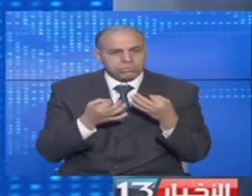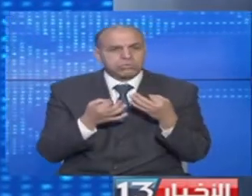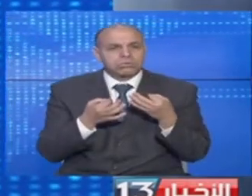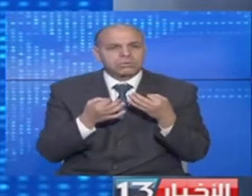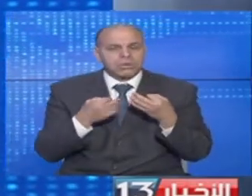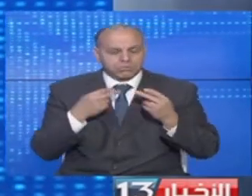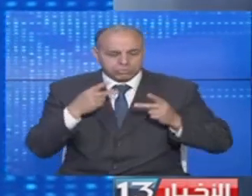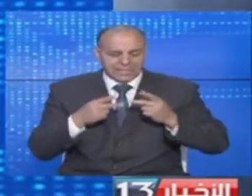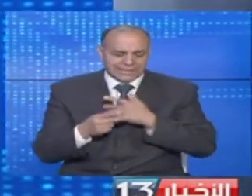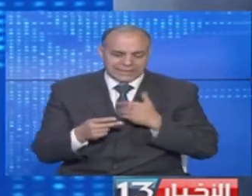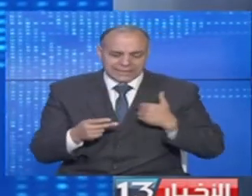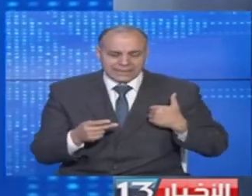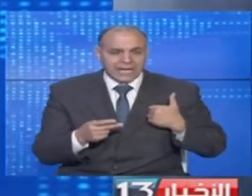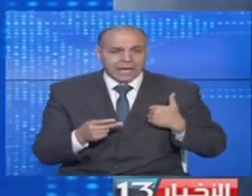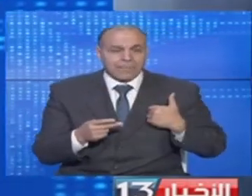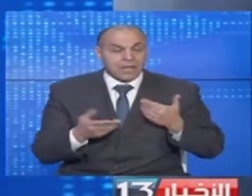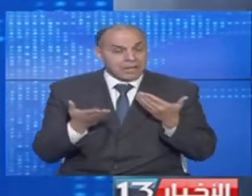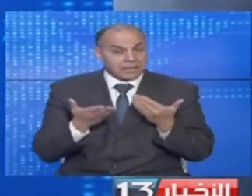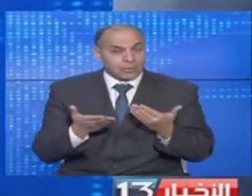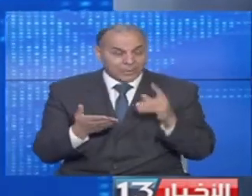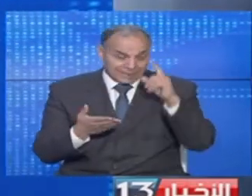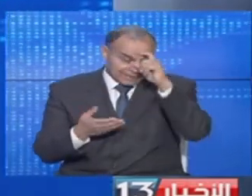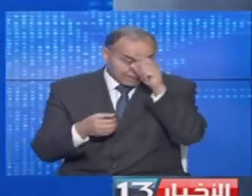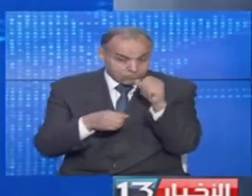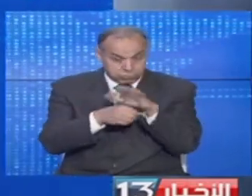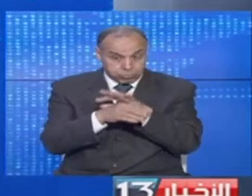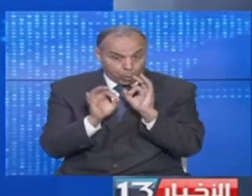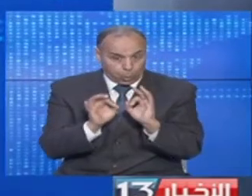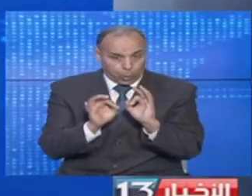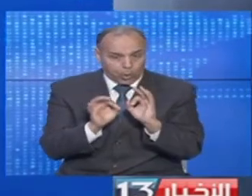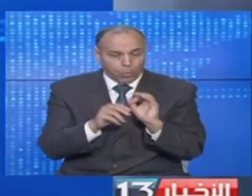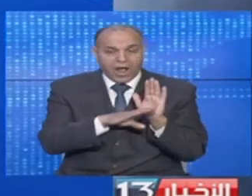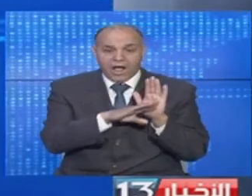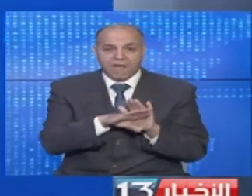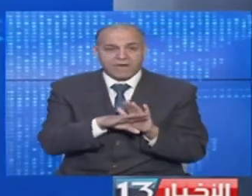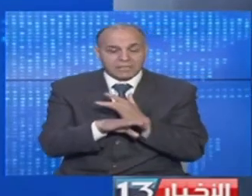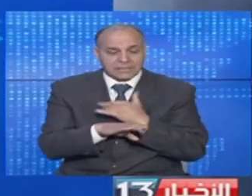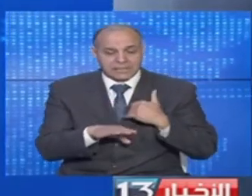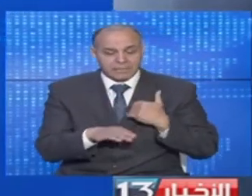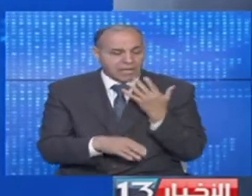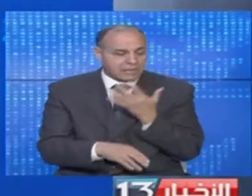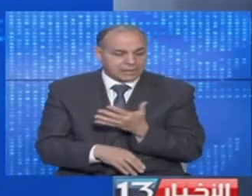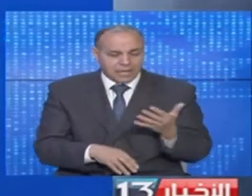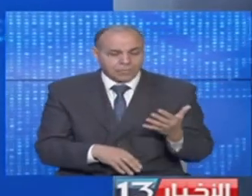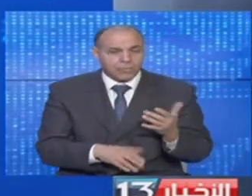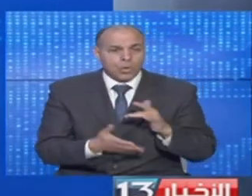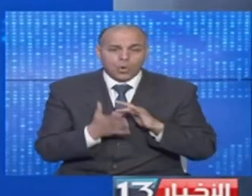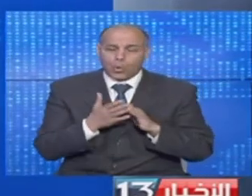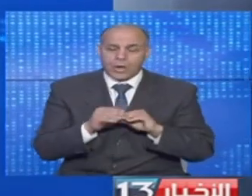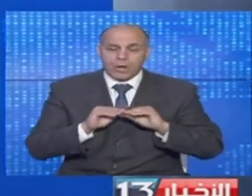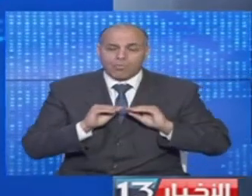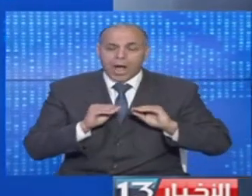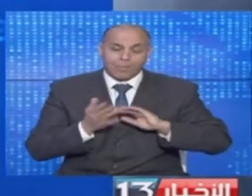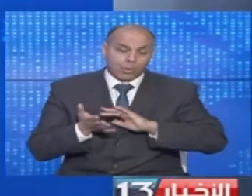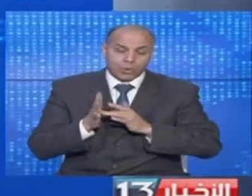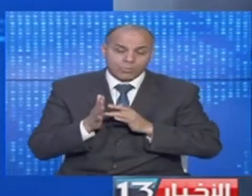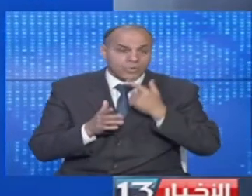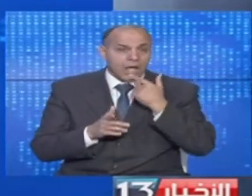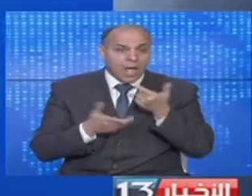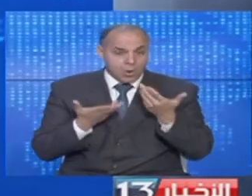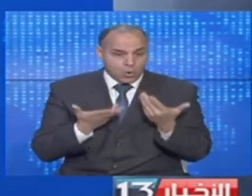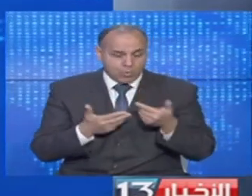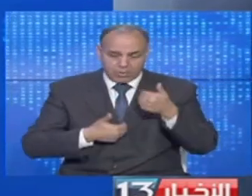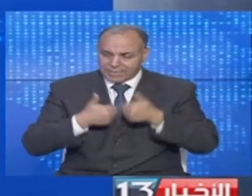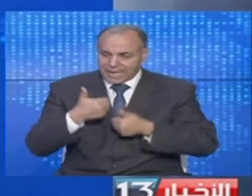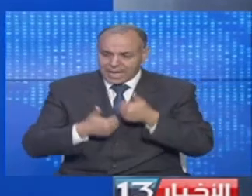لإجراءات البروتوكول الصحي في ظل وضع وبائي دقيق وحفاظا على سلامة التلاميذ وسائر الإطار التربوي، تجرى